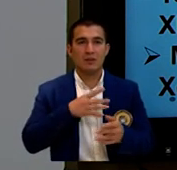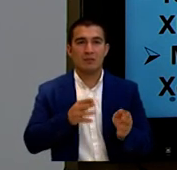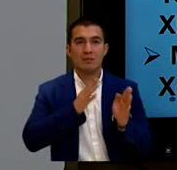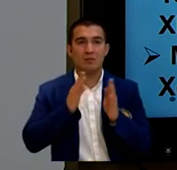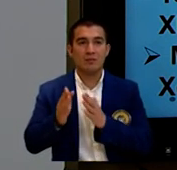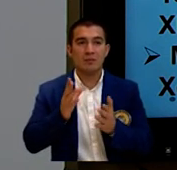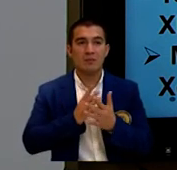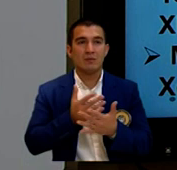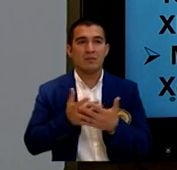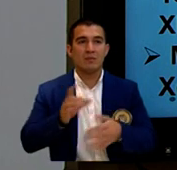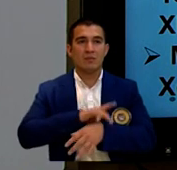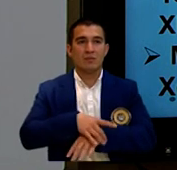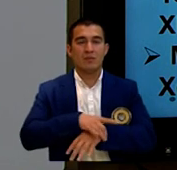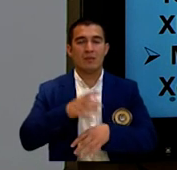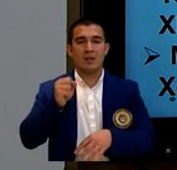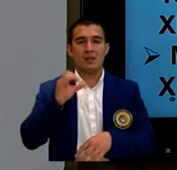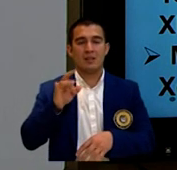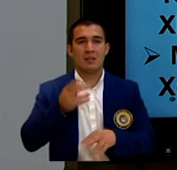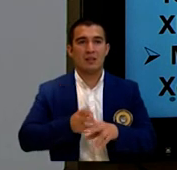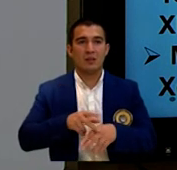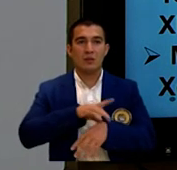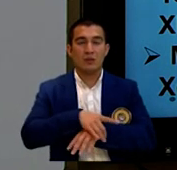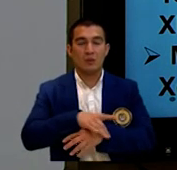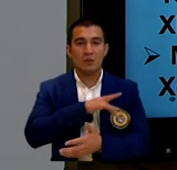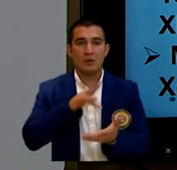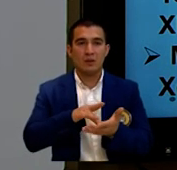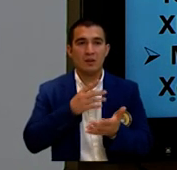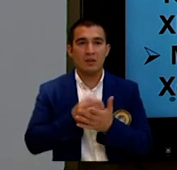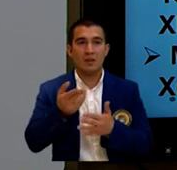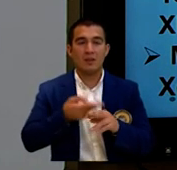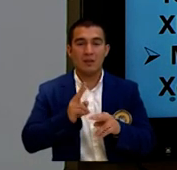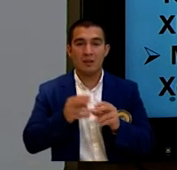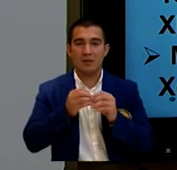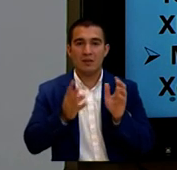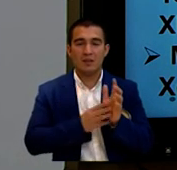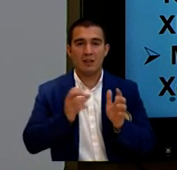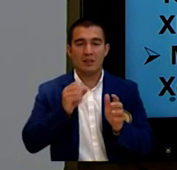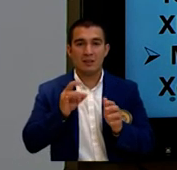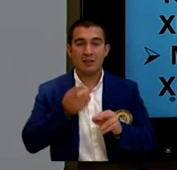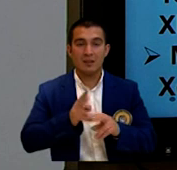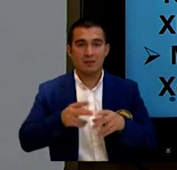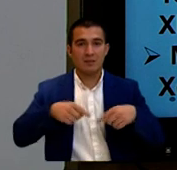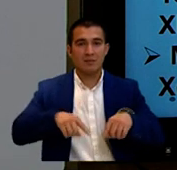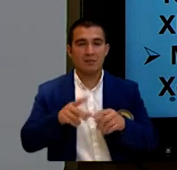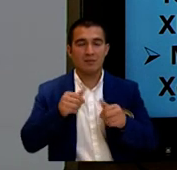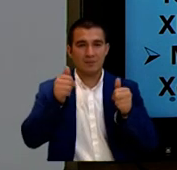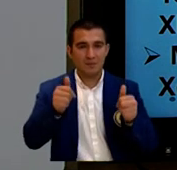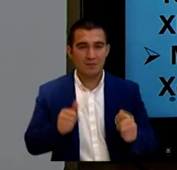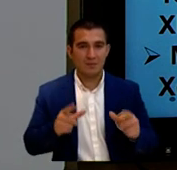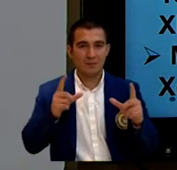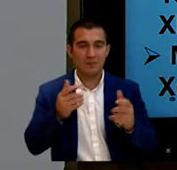yaratdi. Asarda o'quvchilar Toshkent shahrining 19-asrdagi qiyofasi